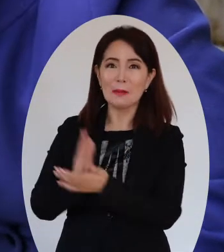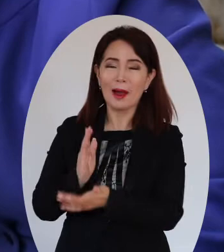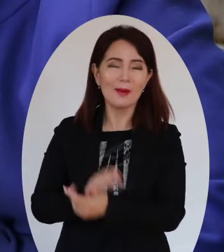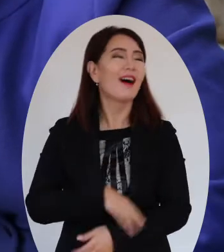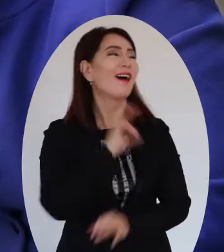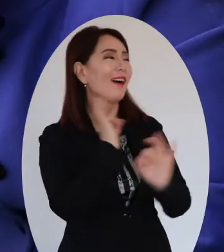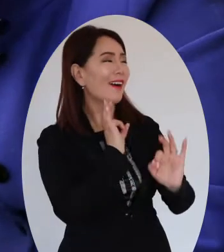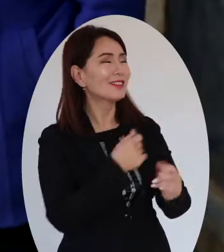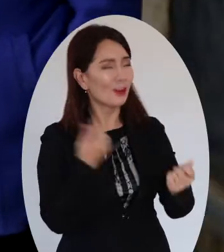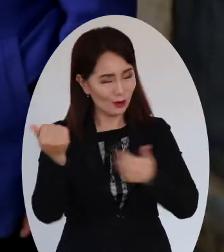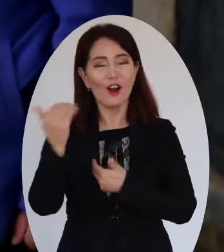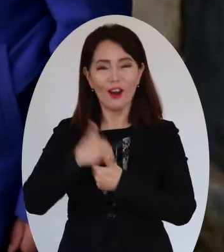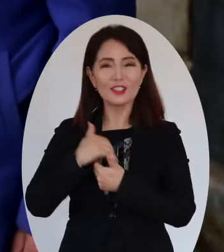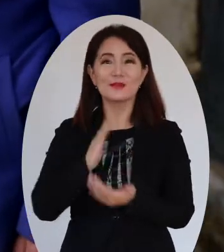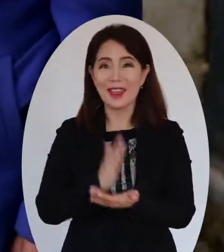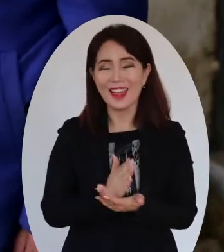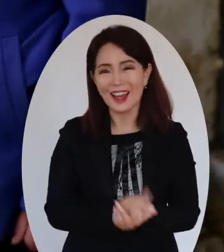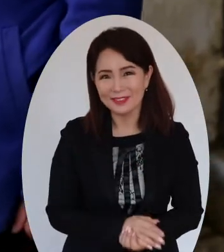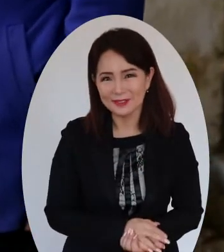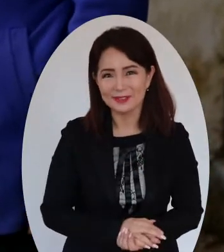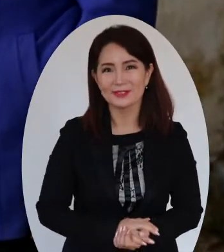юм байна.